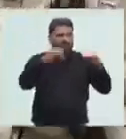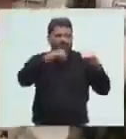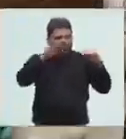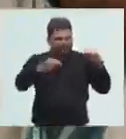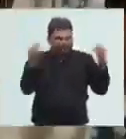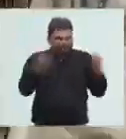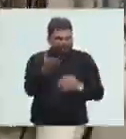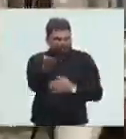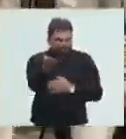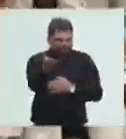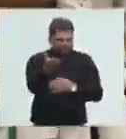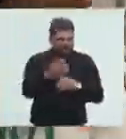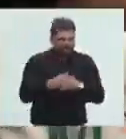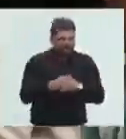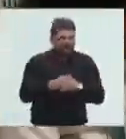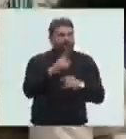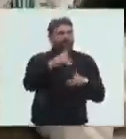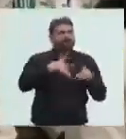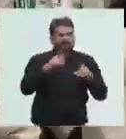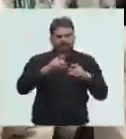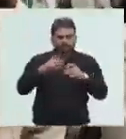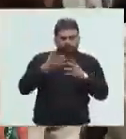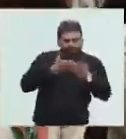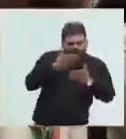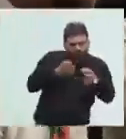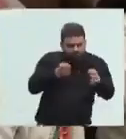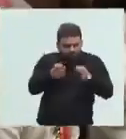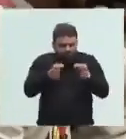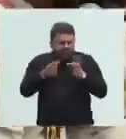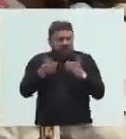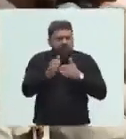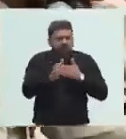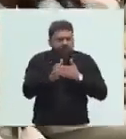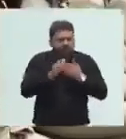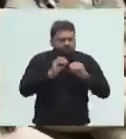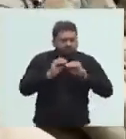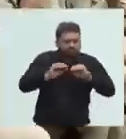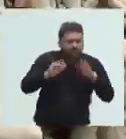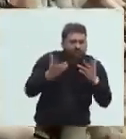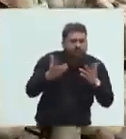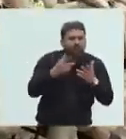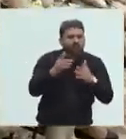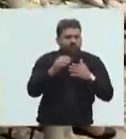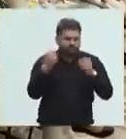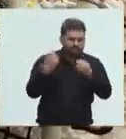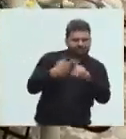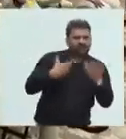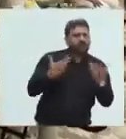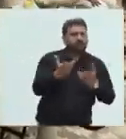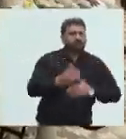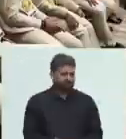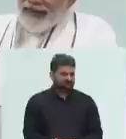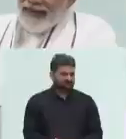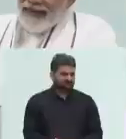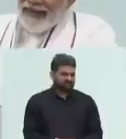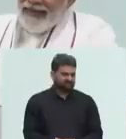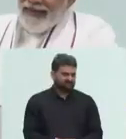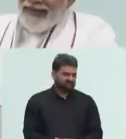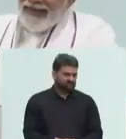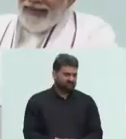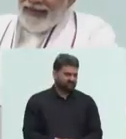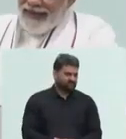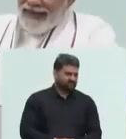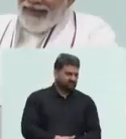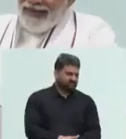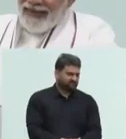महेश बहुत छोटा है, क्या आप कैसे उसको संभालते हैं, कैसे गाइड करते हैं, उसके साथ कैसे मैच करते हैं अपने आप को? महेश